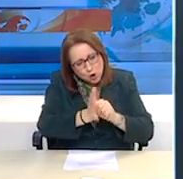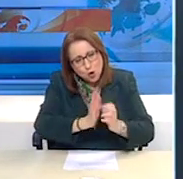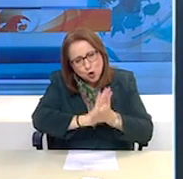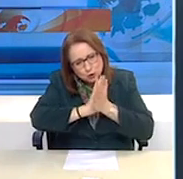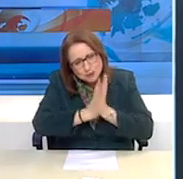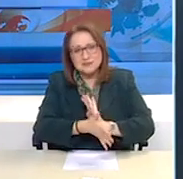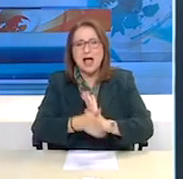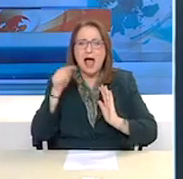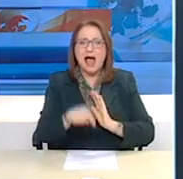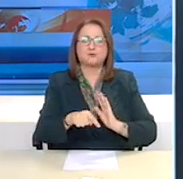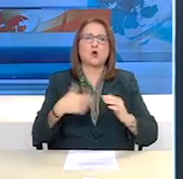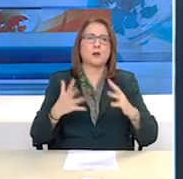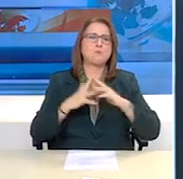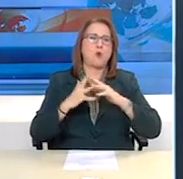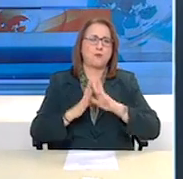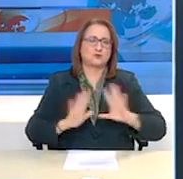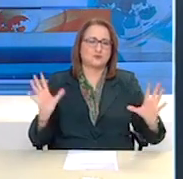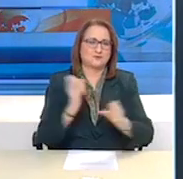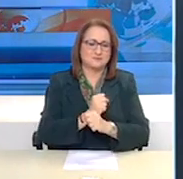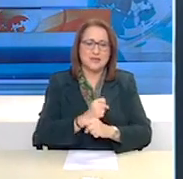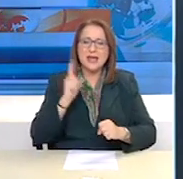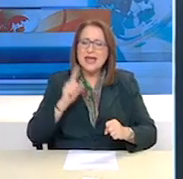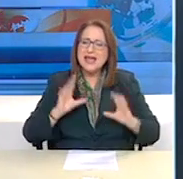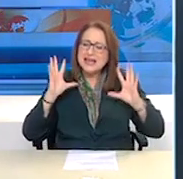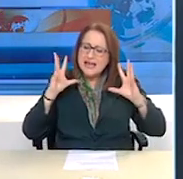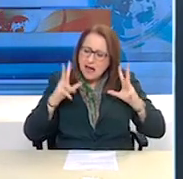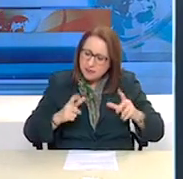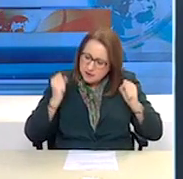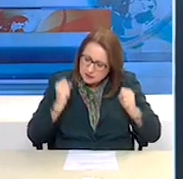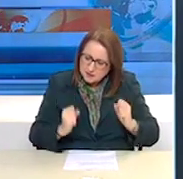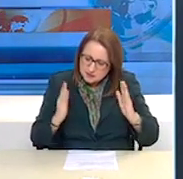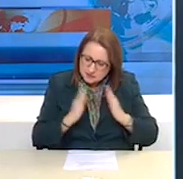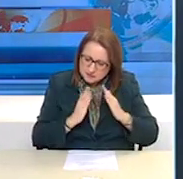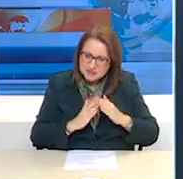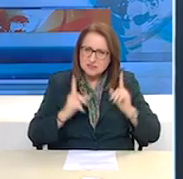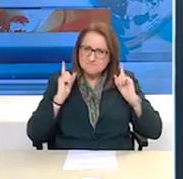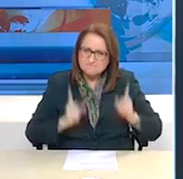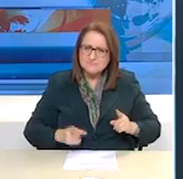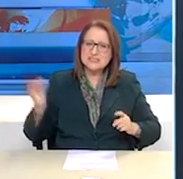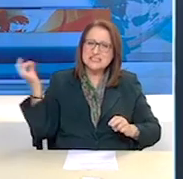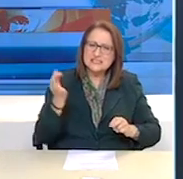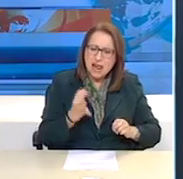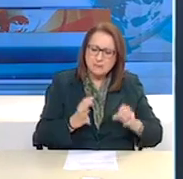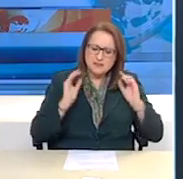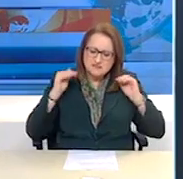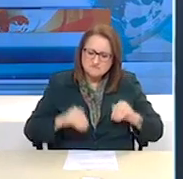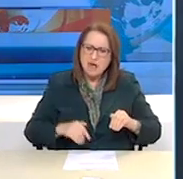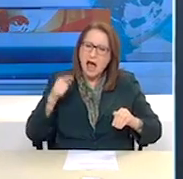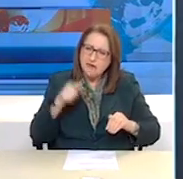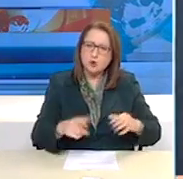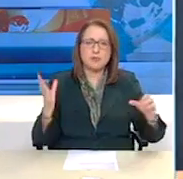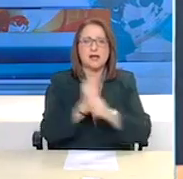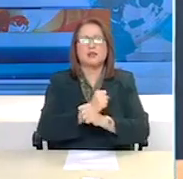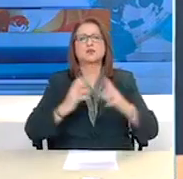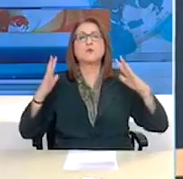τέλους, κάθε μέρα, με συνέπεια και αποφασιστικότητα. Μένουμε σπίτι γιατί έτσι κερδίζουμε τον πόλεμο. Σας ευχαριστώ.